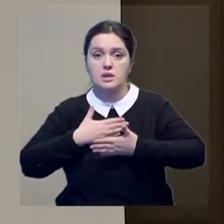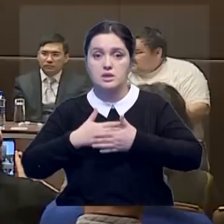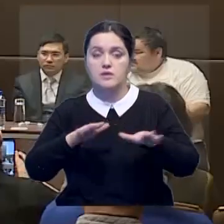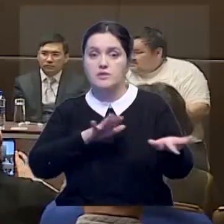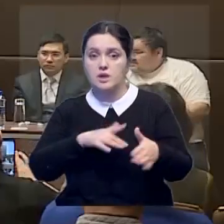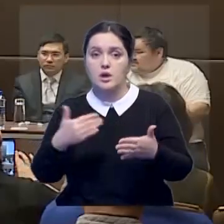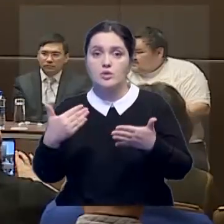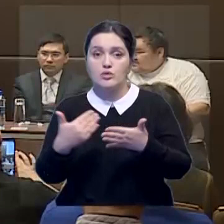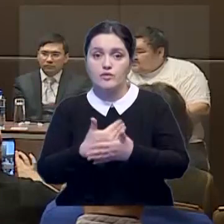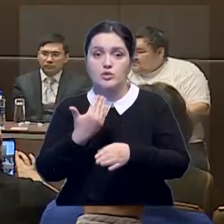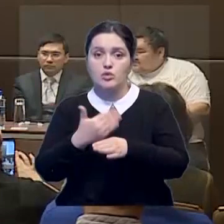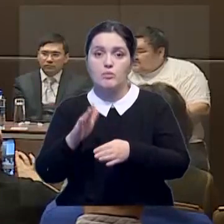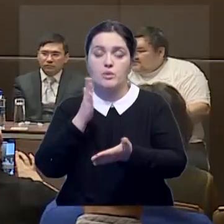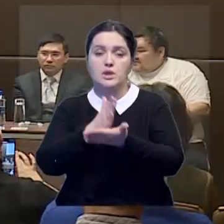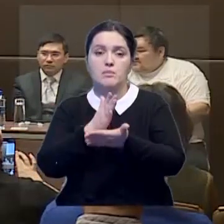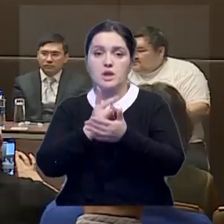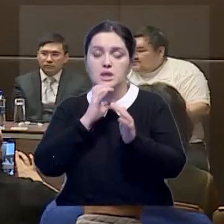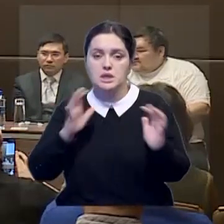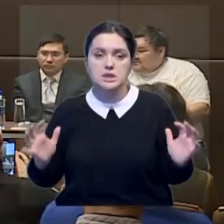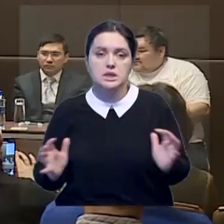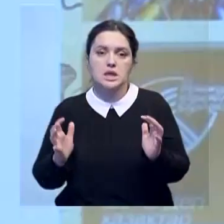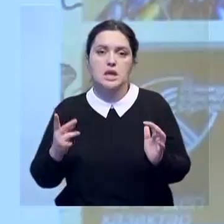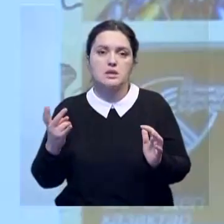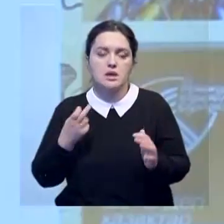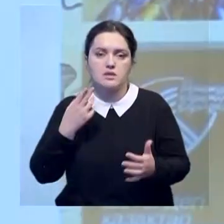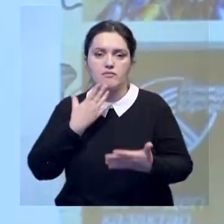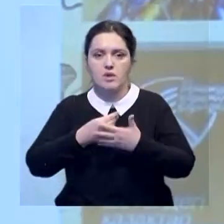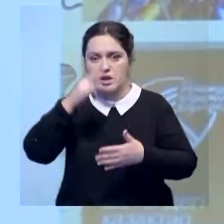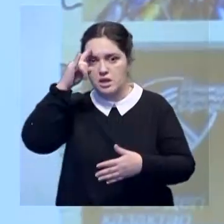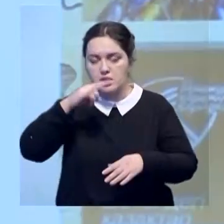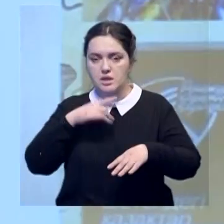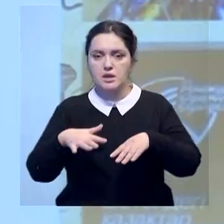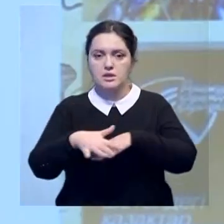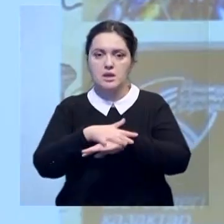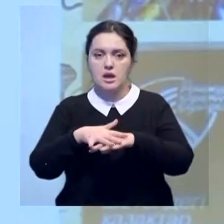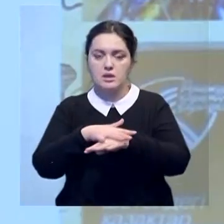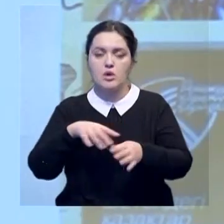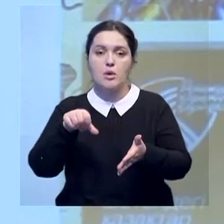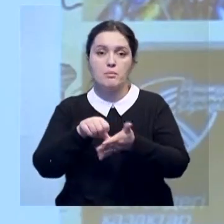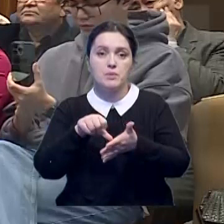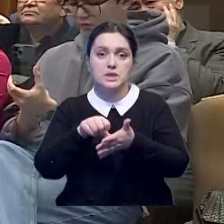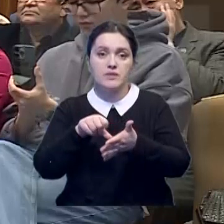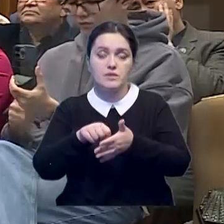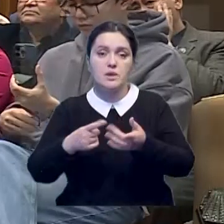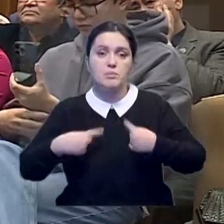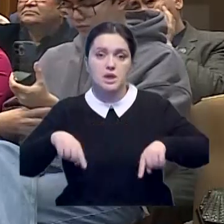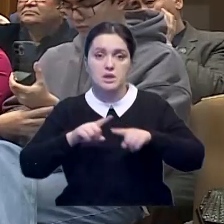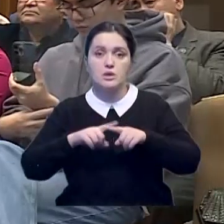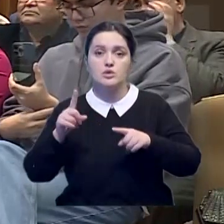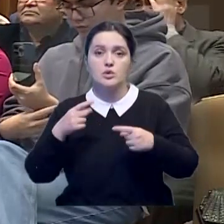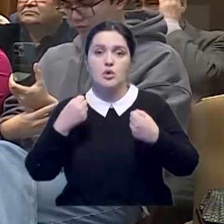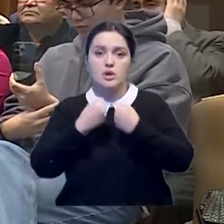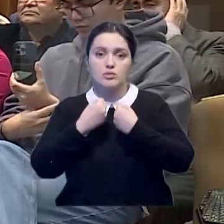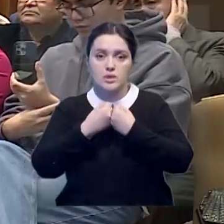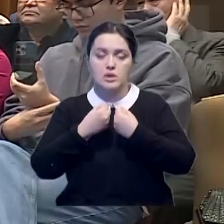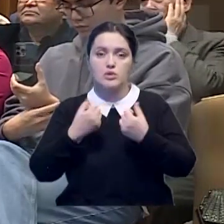Вся активная деятельность новой структуры будет направлена на сохранение национальной идентичности казахстанского народа. Представители объединения